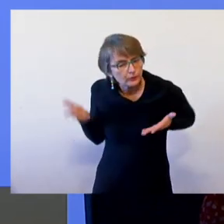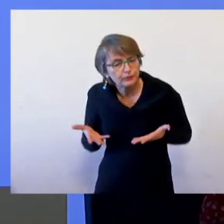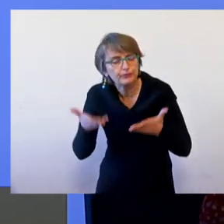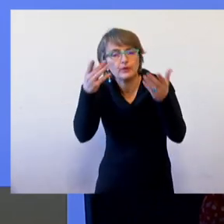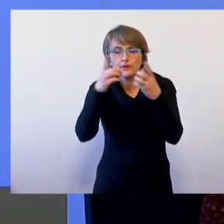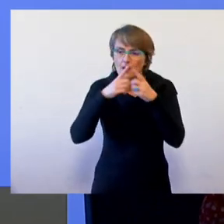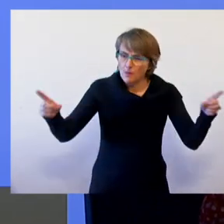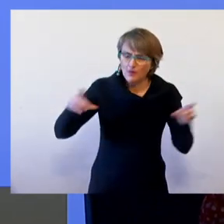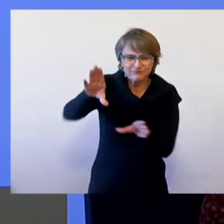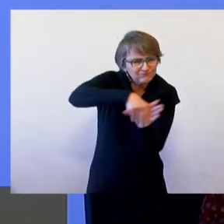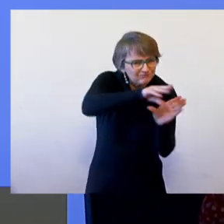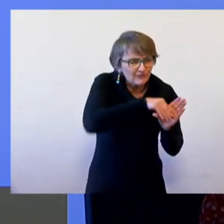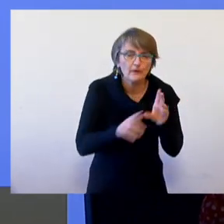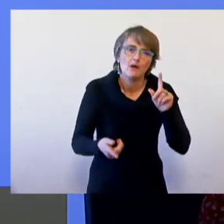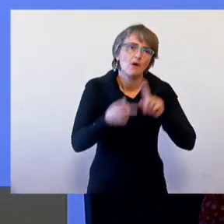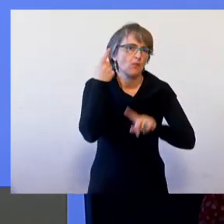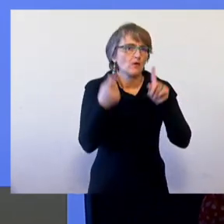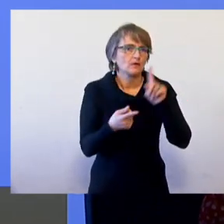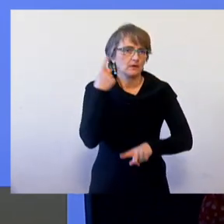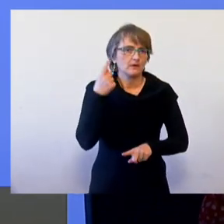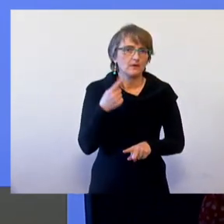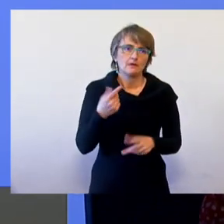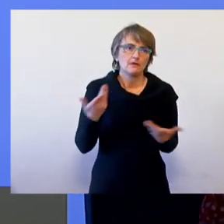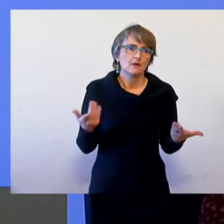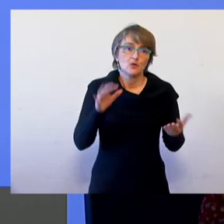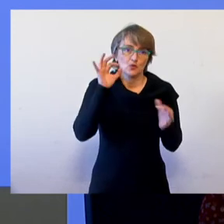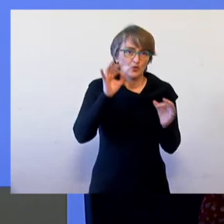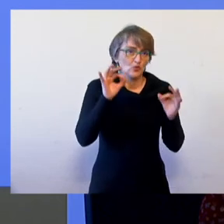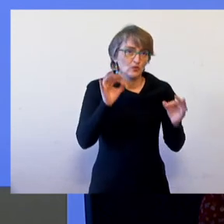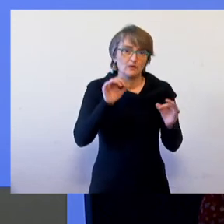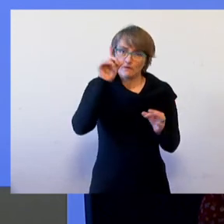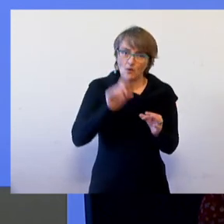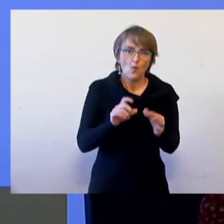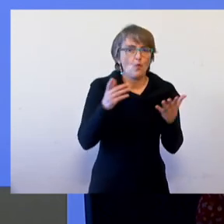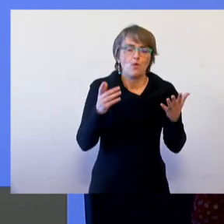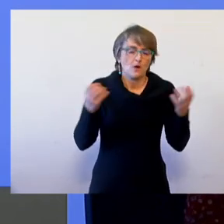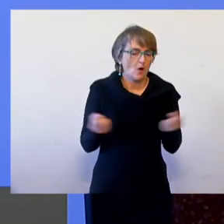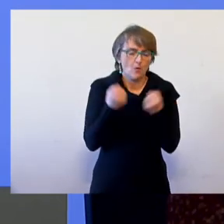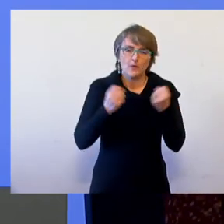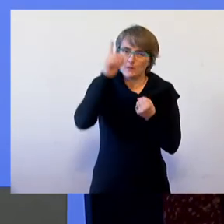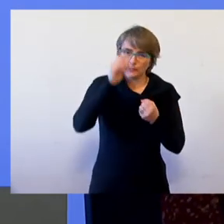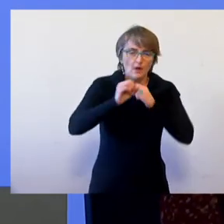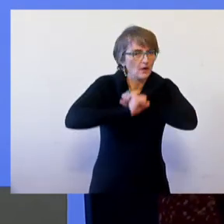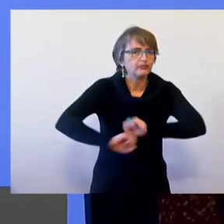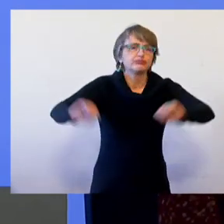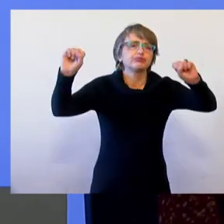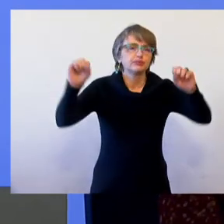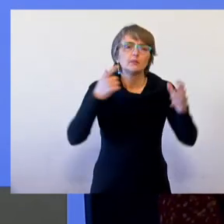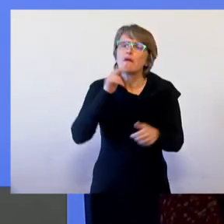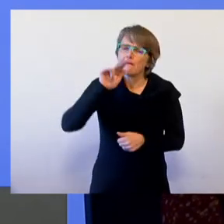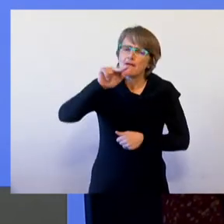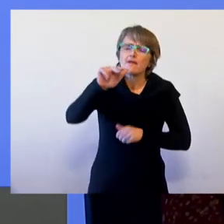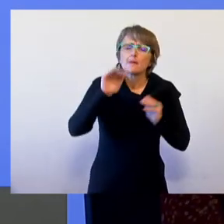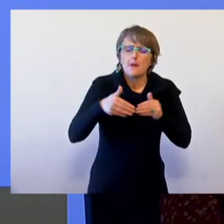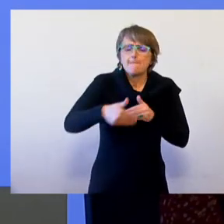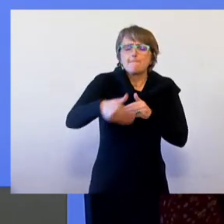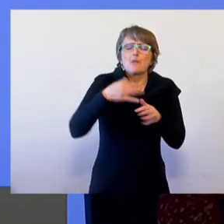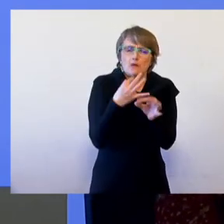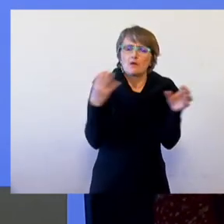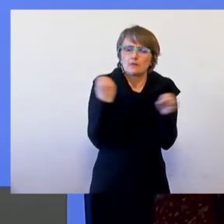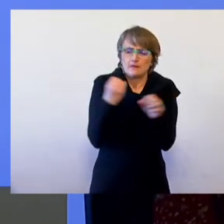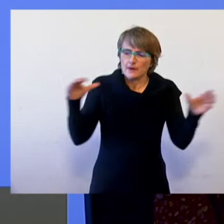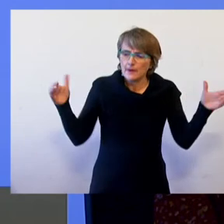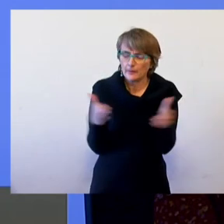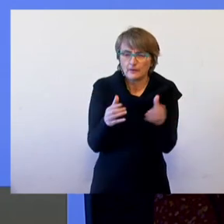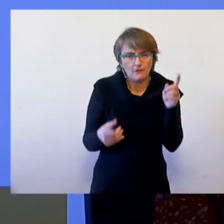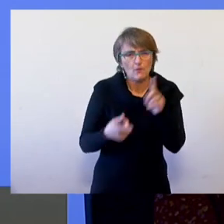être importants. Donc là, je propose qu'on lance la campagne, parce que les choses ont été prêtes, mais il y aura un temps de travail, parce que ça mérite